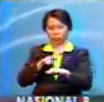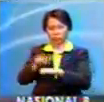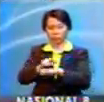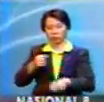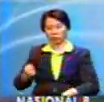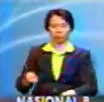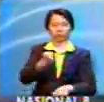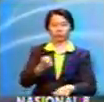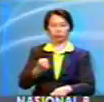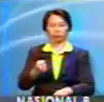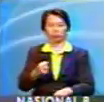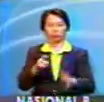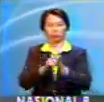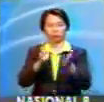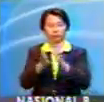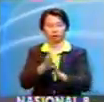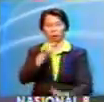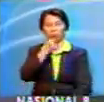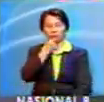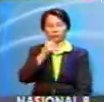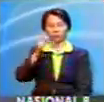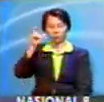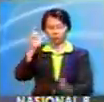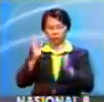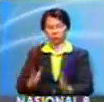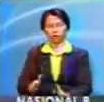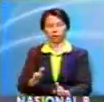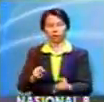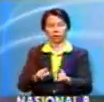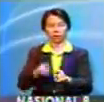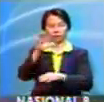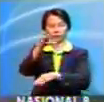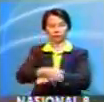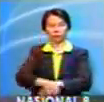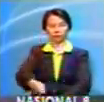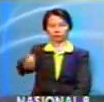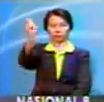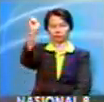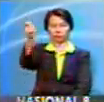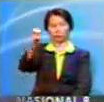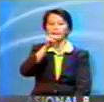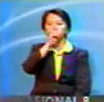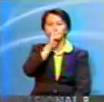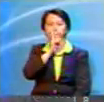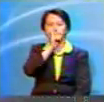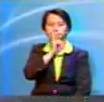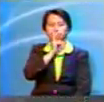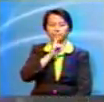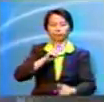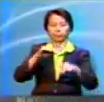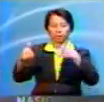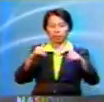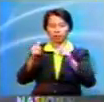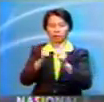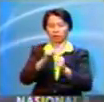ditumbuk Safa Nizam menyebabkan pengada Nagor Amir Nuram Muhammad terpaksa melayangkan kad merah. Namun bermain